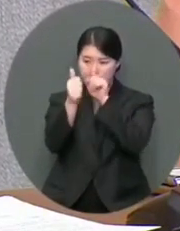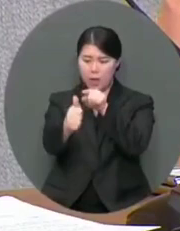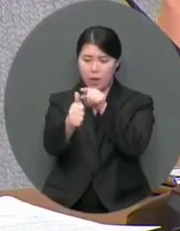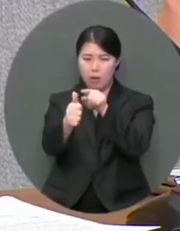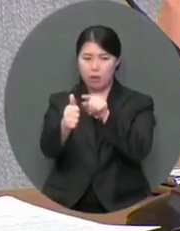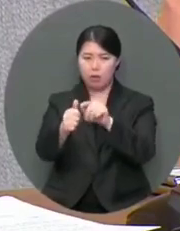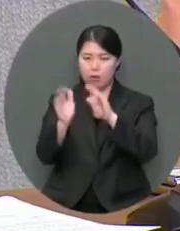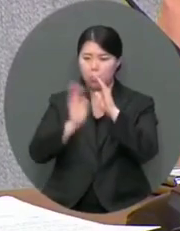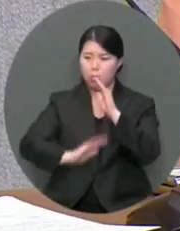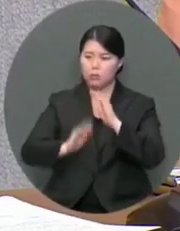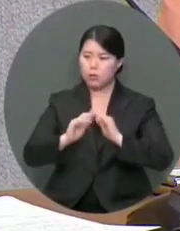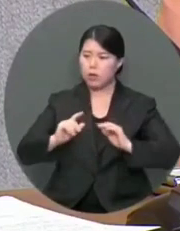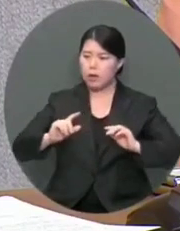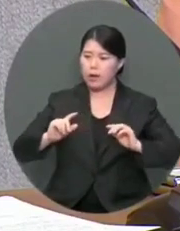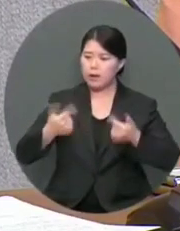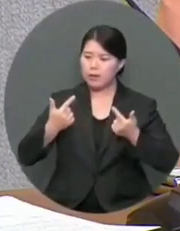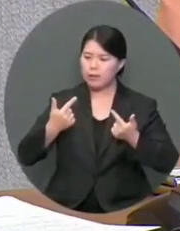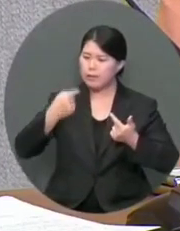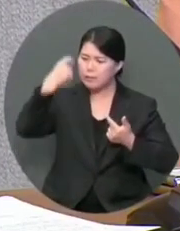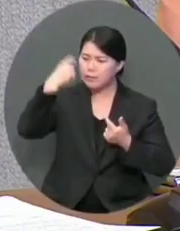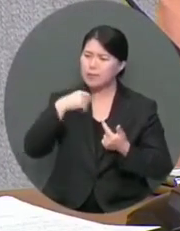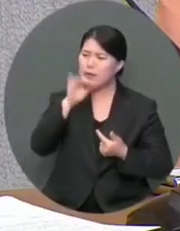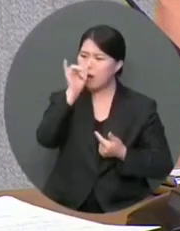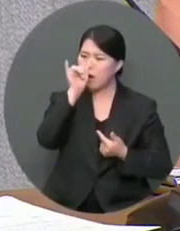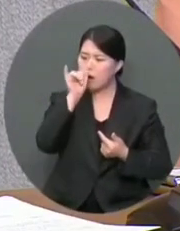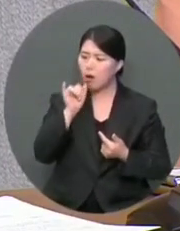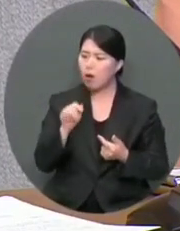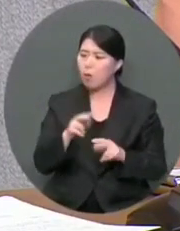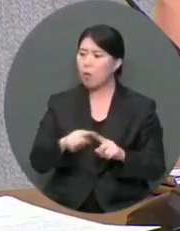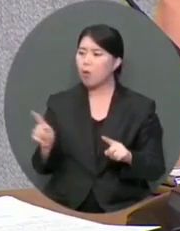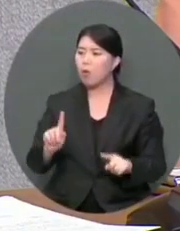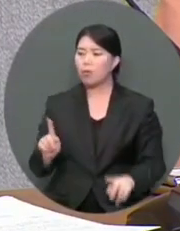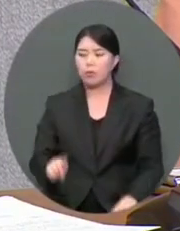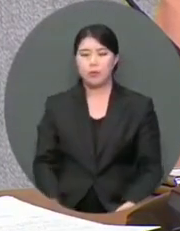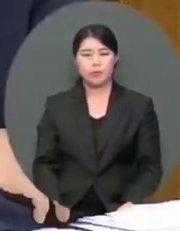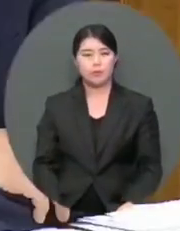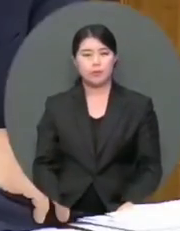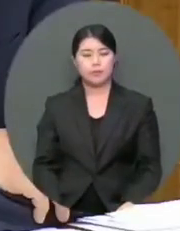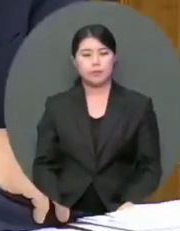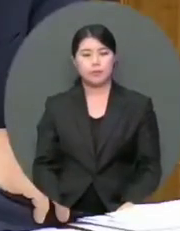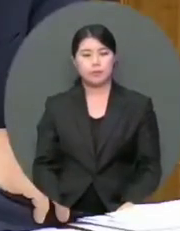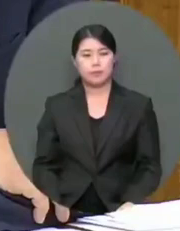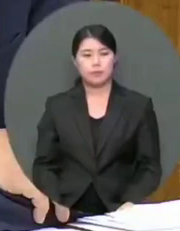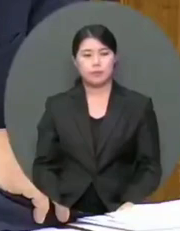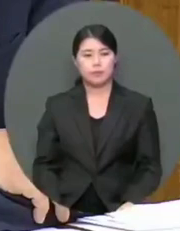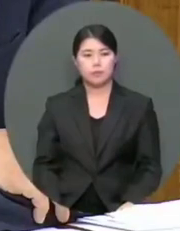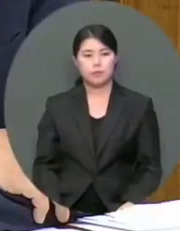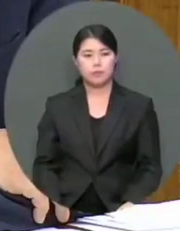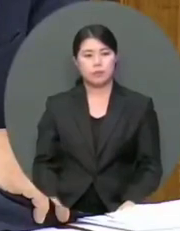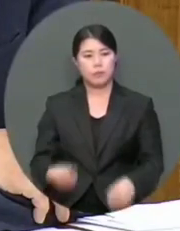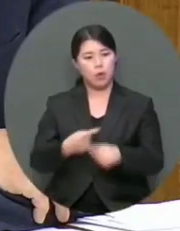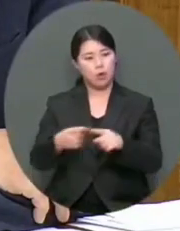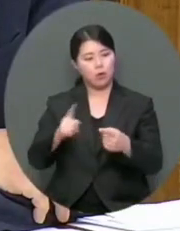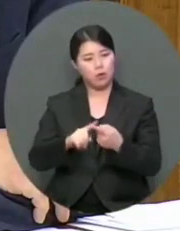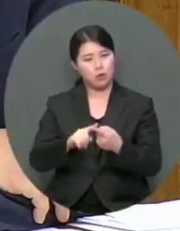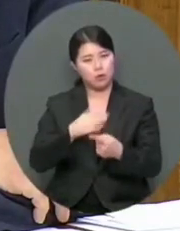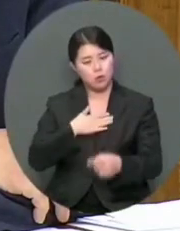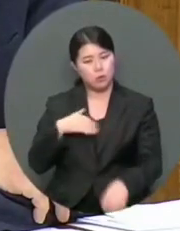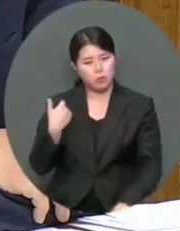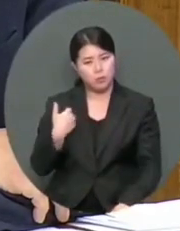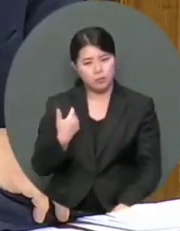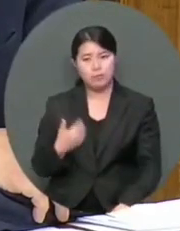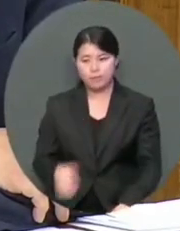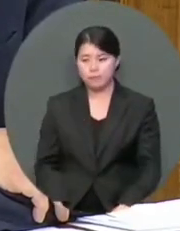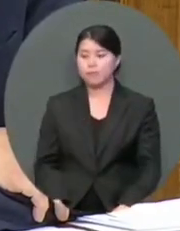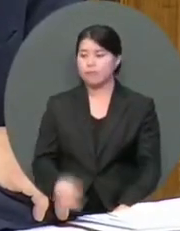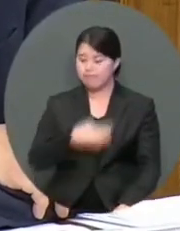공정하지 않다라고 느낄 국민이 많을 것 같습니다. 어떻게 평가하십니까? 그 부분 평가는 정확하게 모르겠습니다만